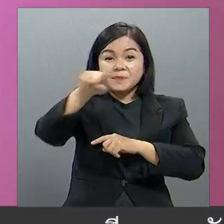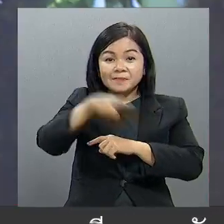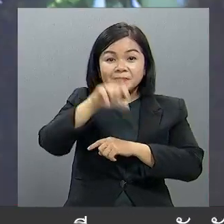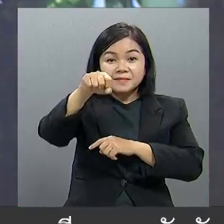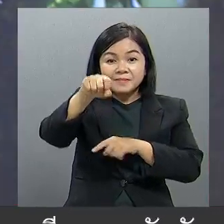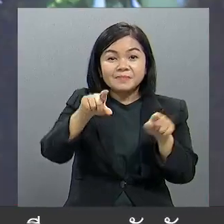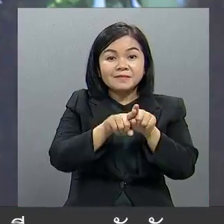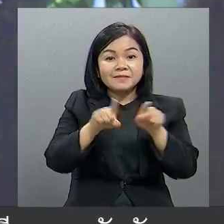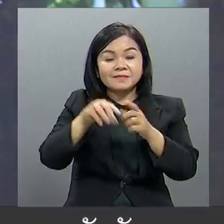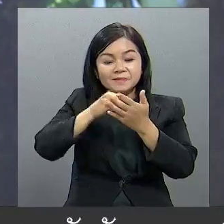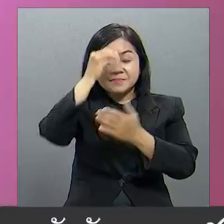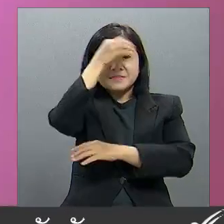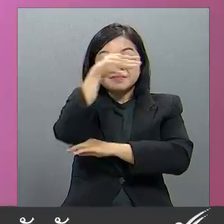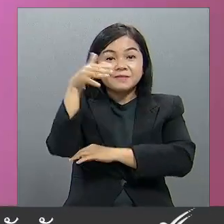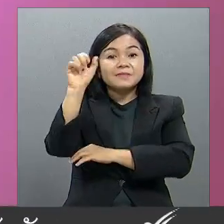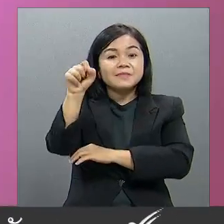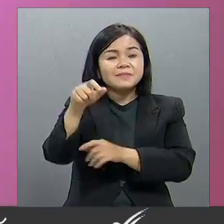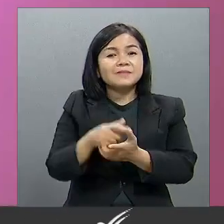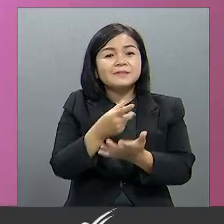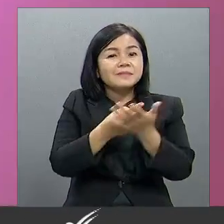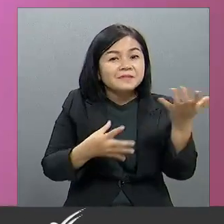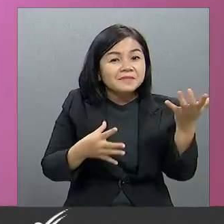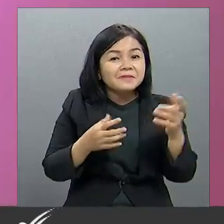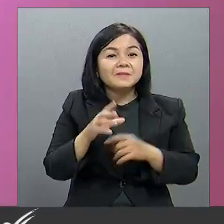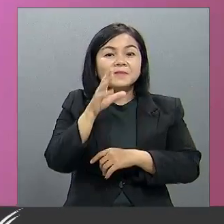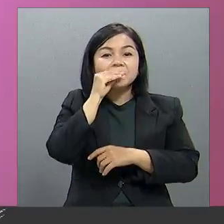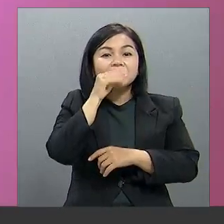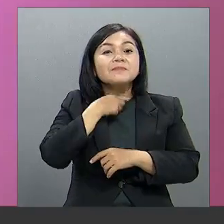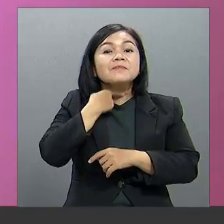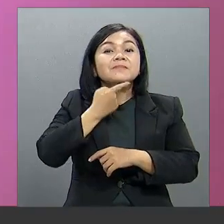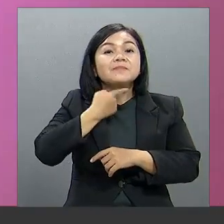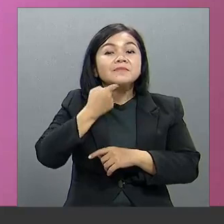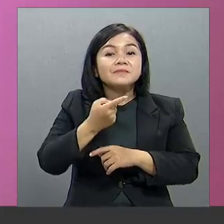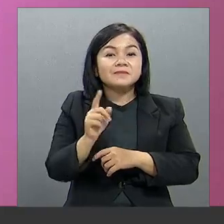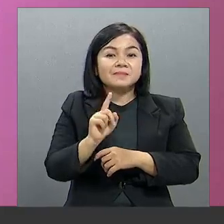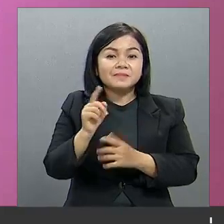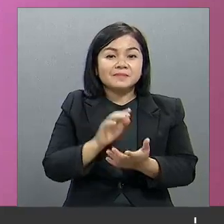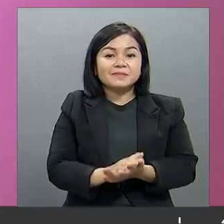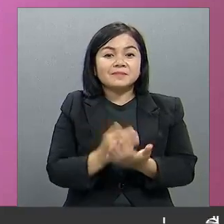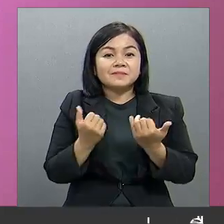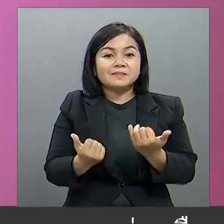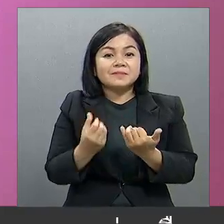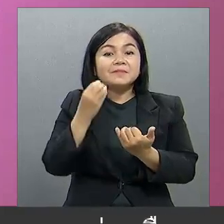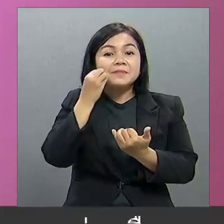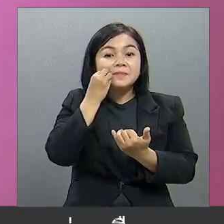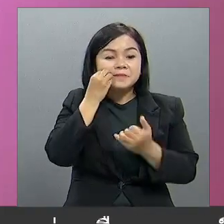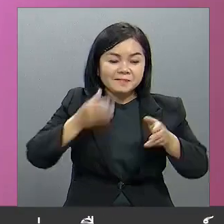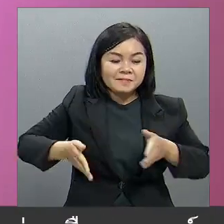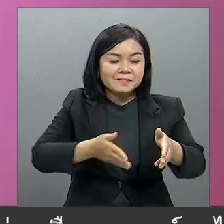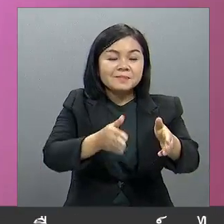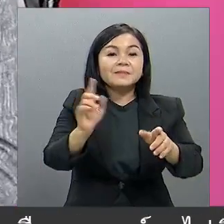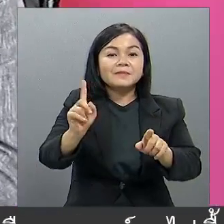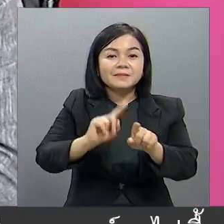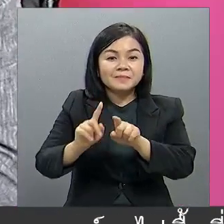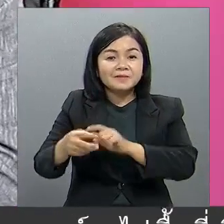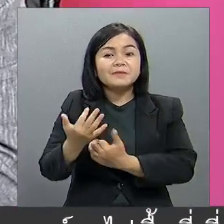configคุลองจๆ รายการอะไรนะคะสัดครับ ผม ตอบอธิวัิจากวนใหม่รายตี้ บ้านอยู่สีสมาร ซอยพแ่มาการรสิเตีดครัโ้โ